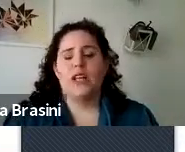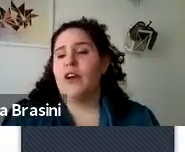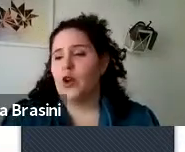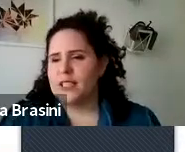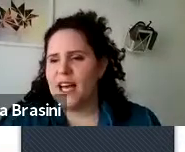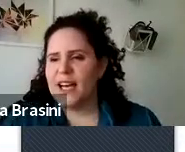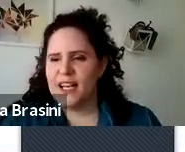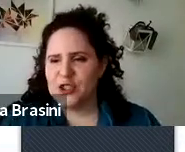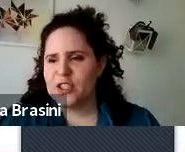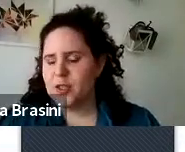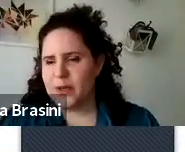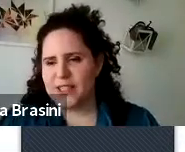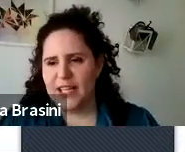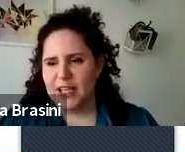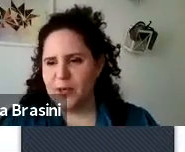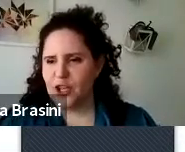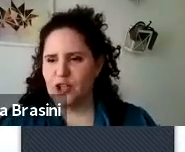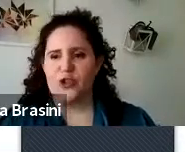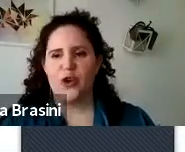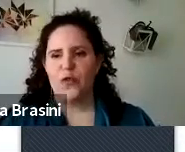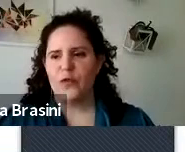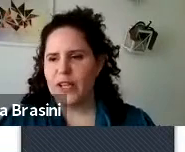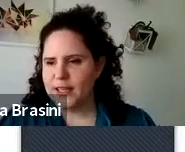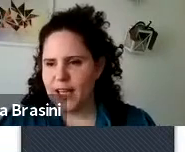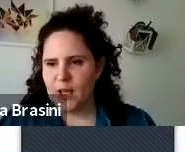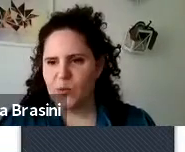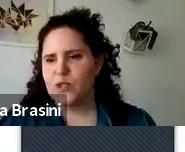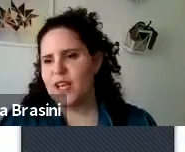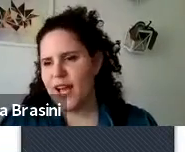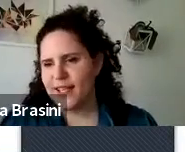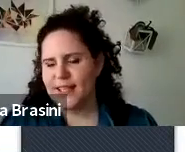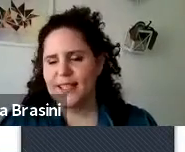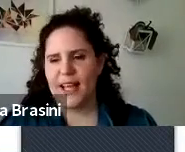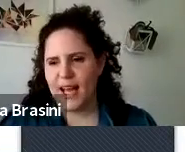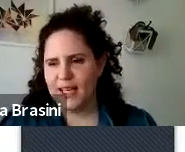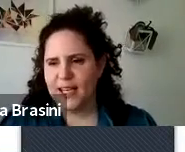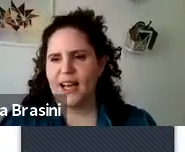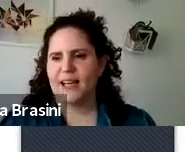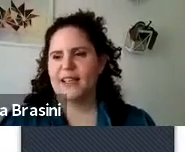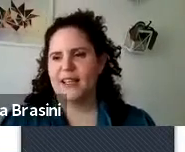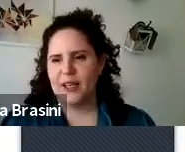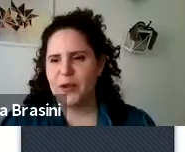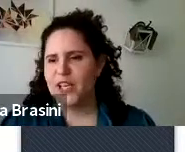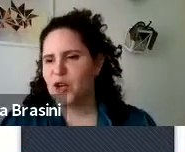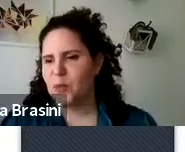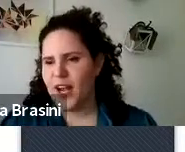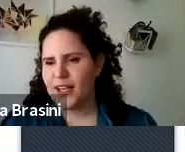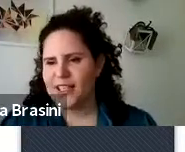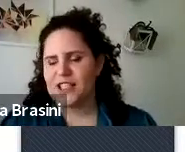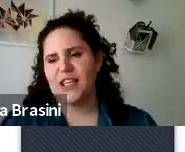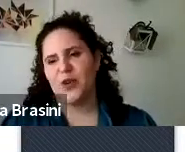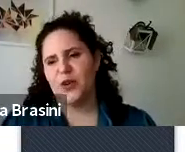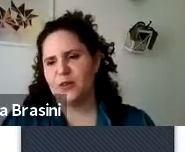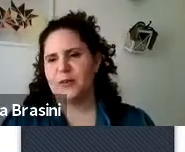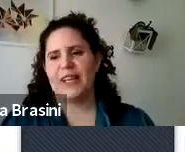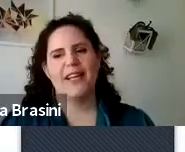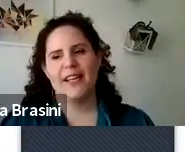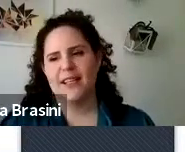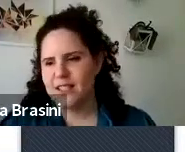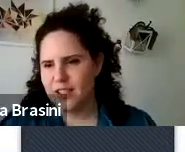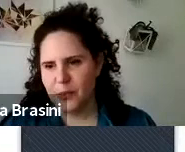Poi bisogna valorizzare le risorse presenti, perché io sono convinta che i musei in Italia e in Emilia-Romagna